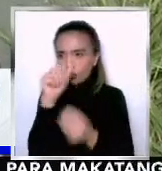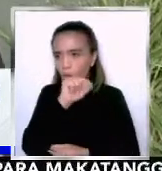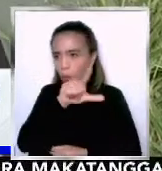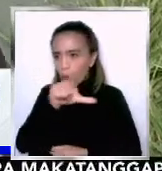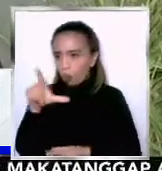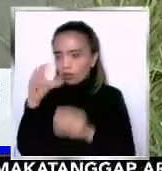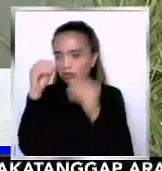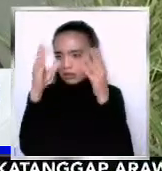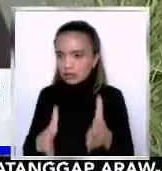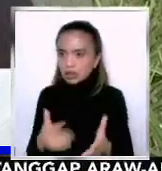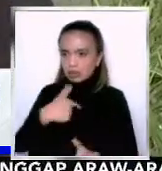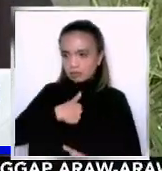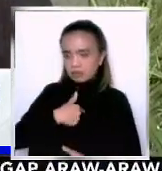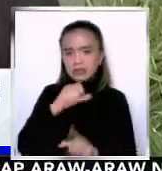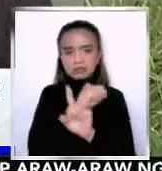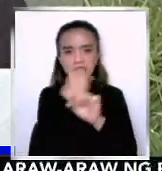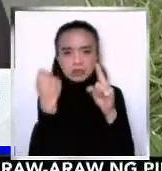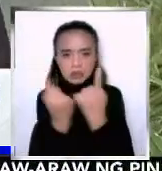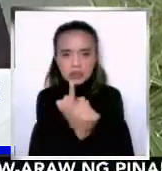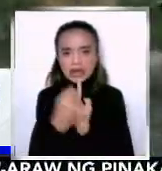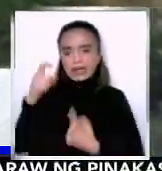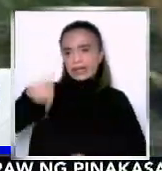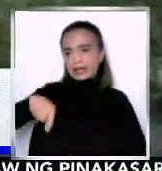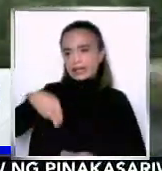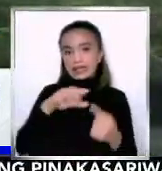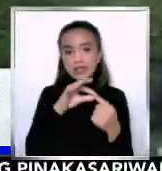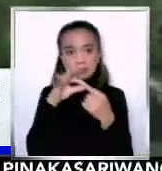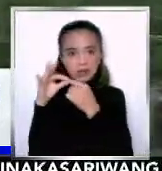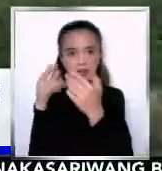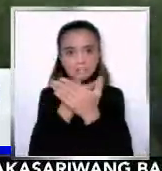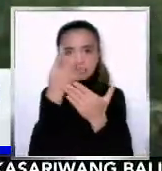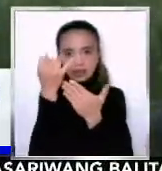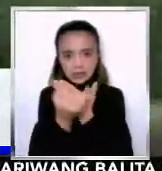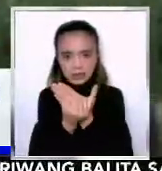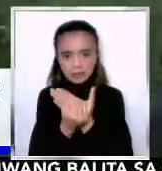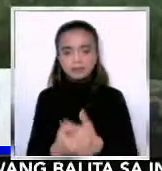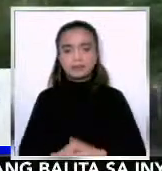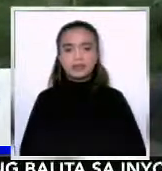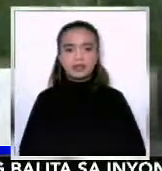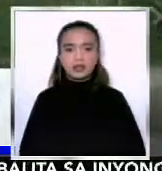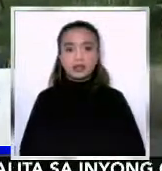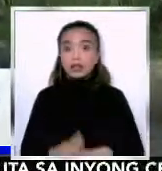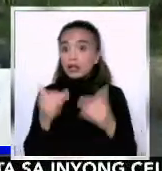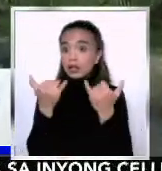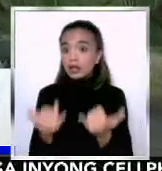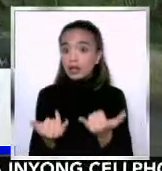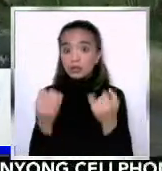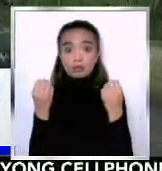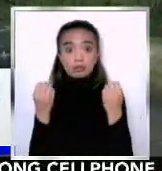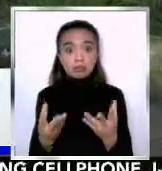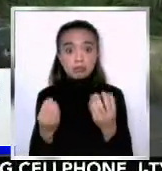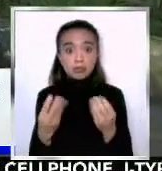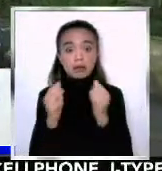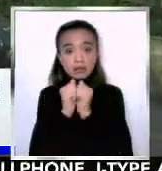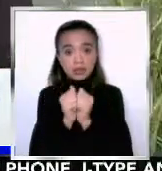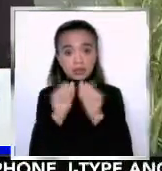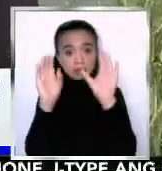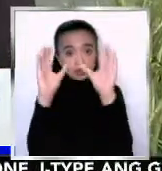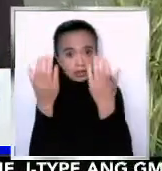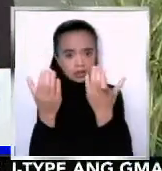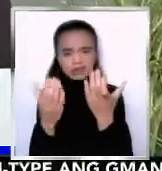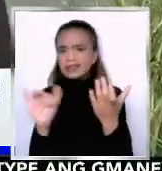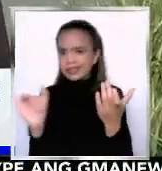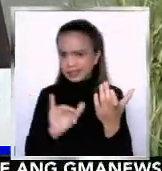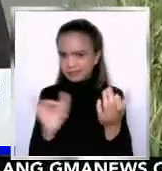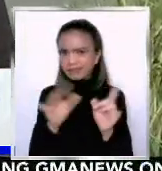ko. Tapos kailangan ng special projects. Lalo daw ngayon na marami sa classmates niya ang positive din sa COVID.